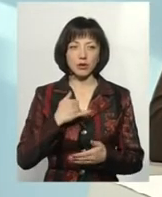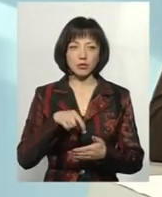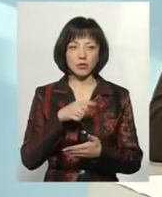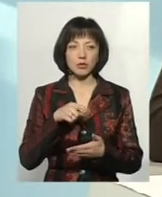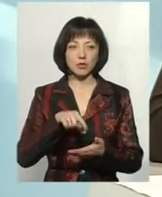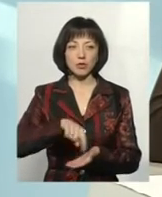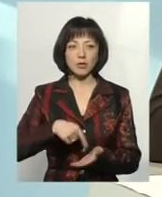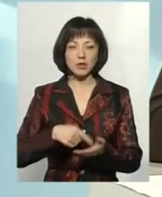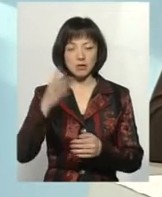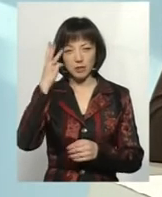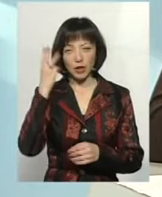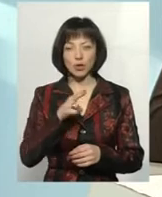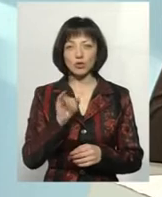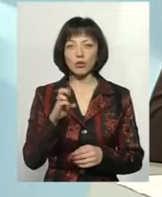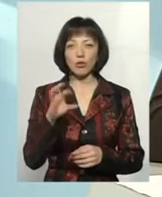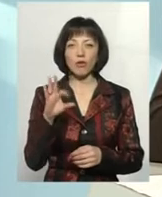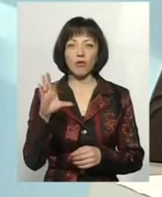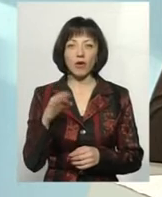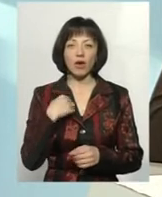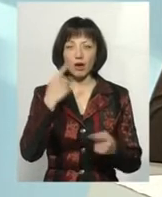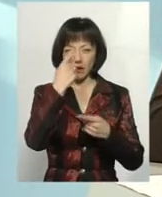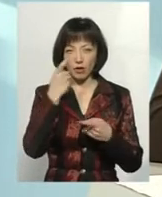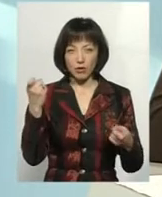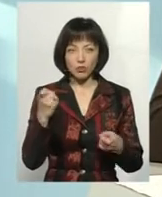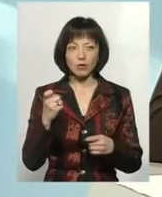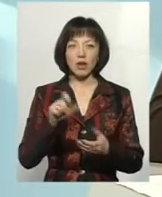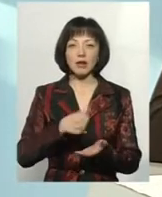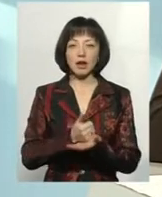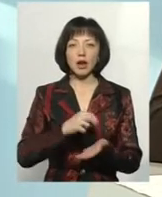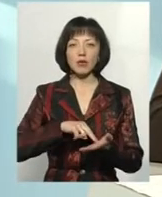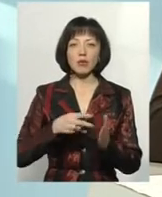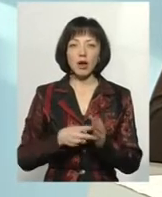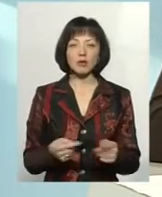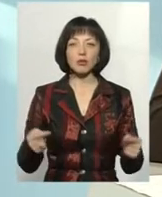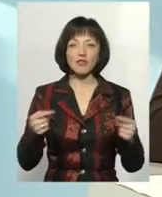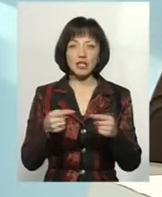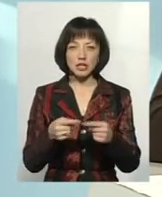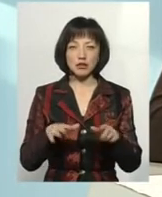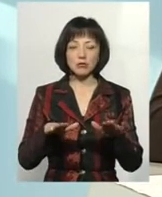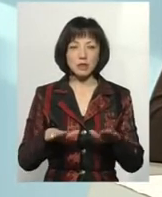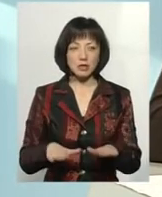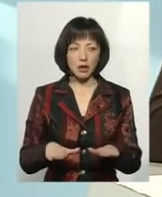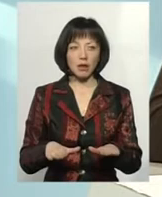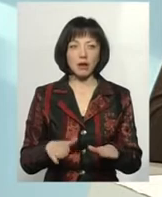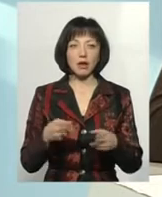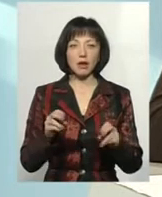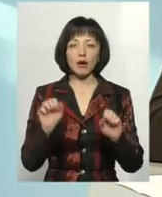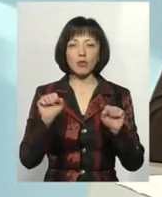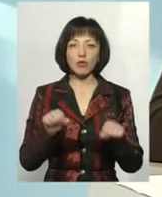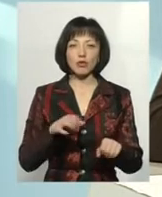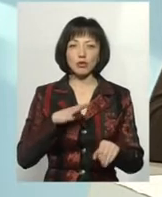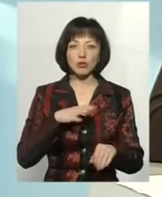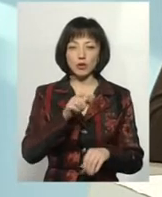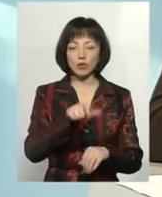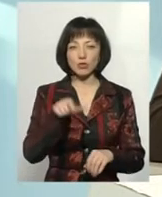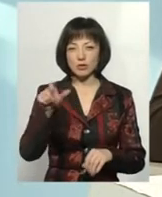Ну, щодо Дубова, я вам скажу, я наголошувала про те, що генеральним планом визначені місця, на яких може бути громадська